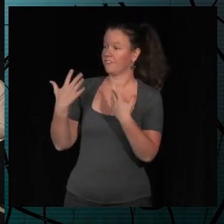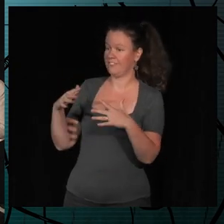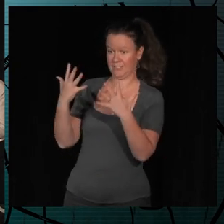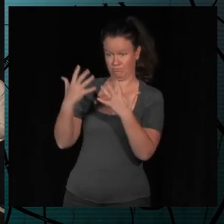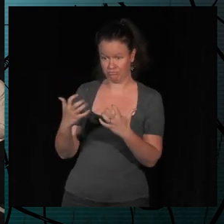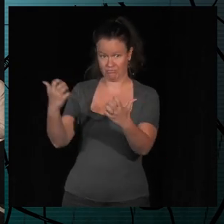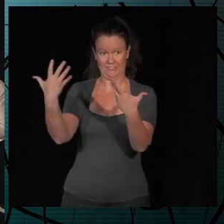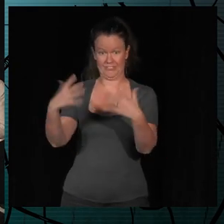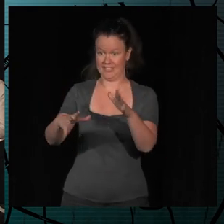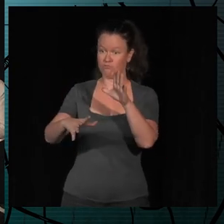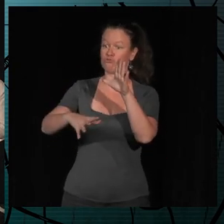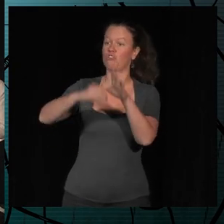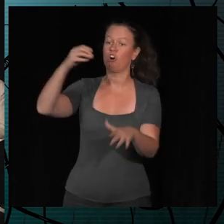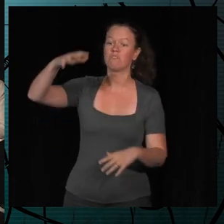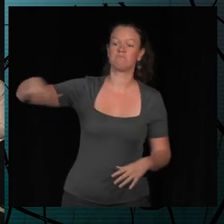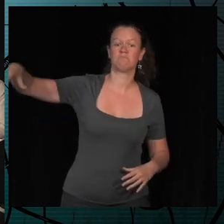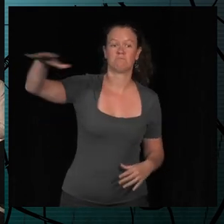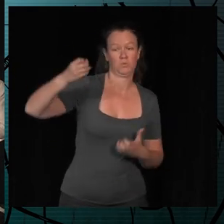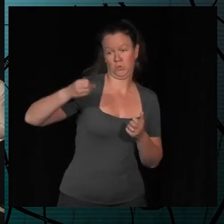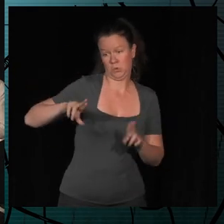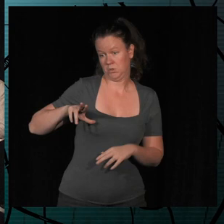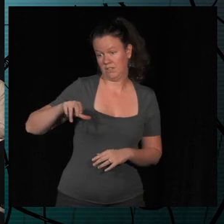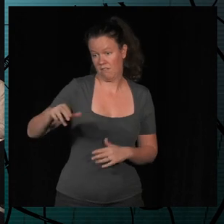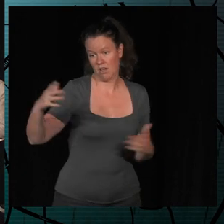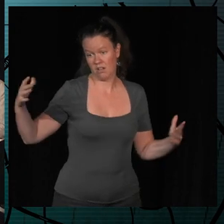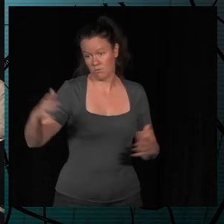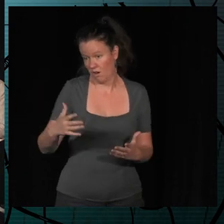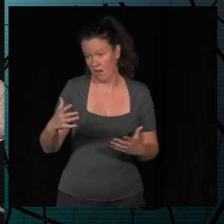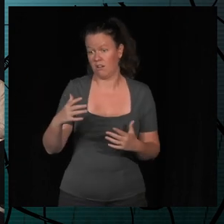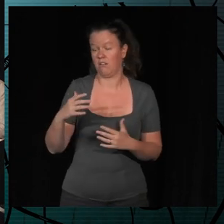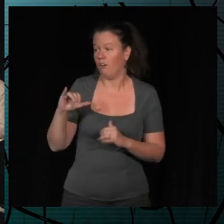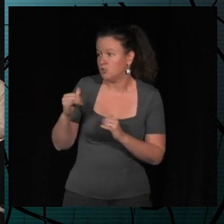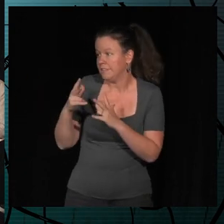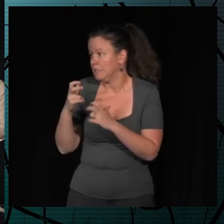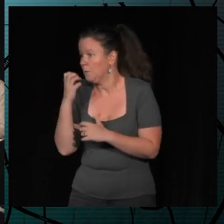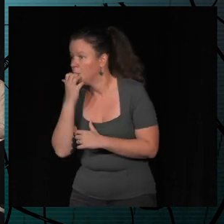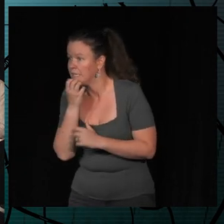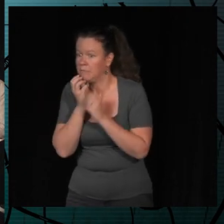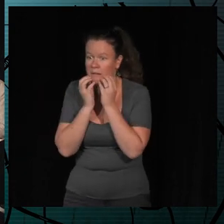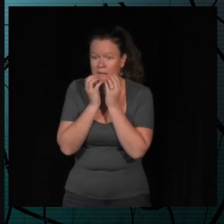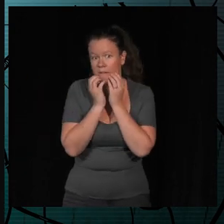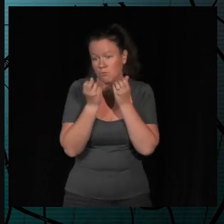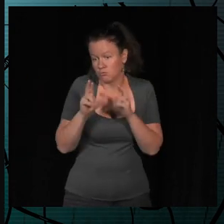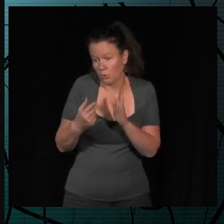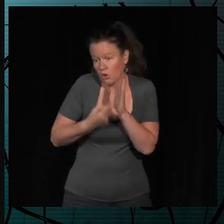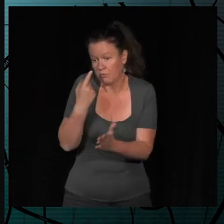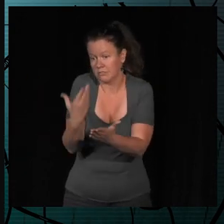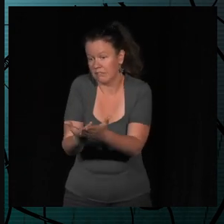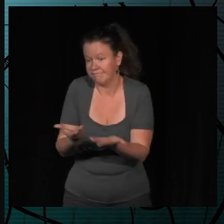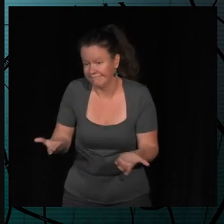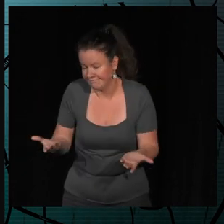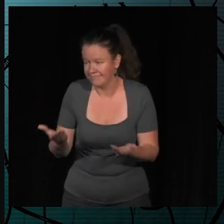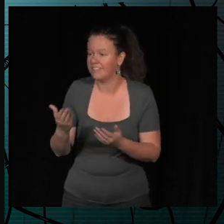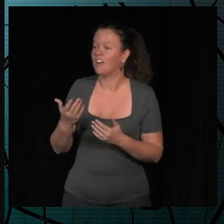vous allez entendre évidemment les mêmes bêtises sur les jeux vidéos que celles que vous avez entendu avant de venir ici et donc maintenant vous êtes convaincu